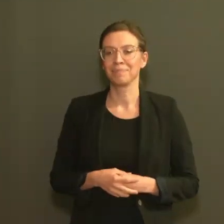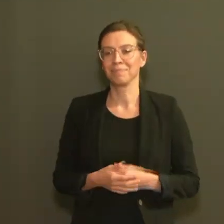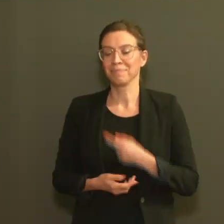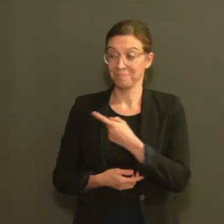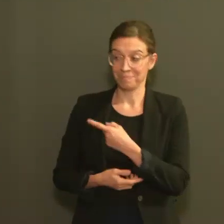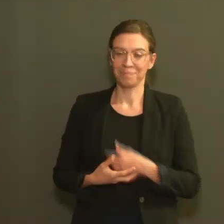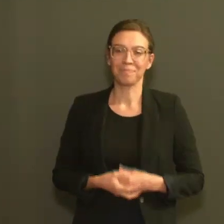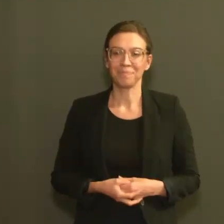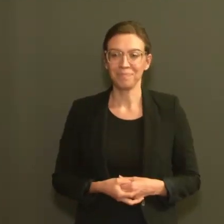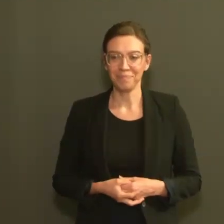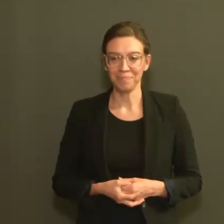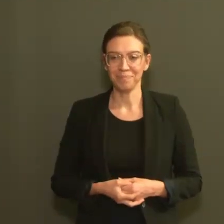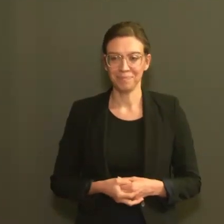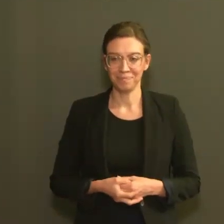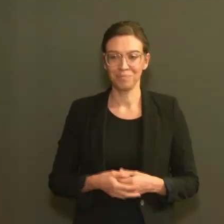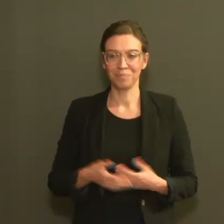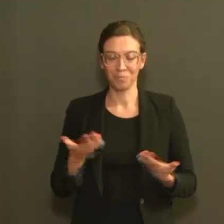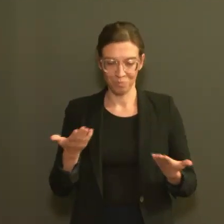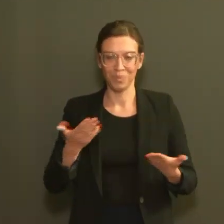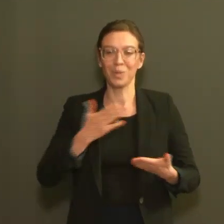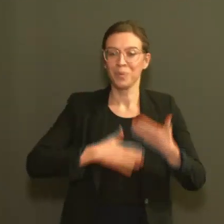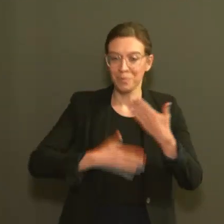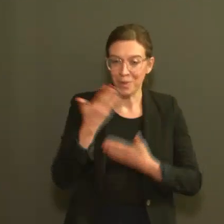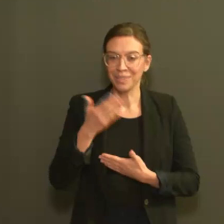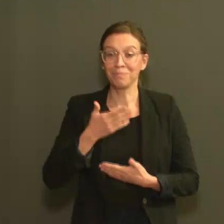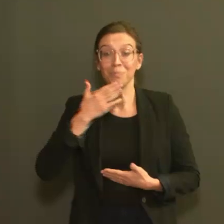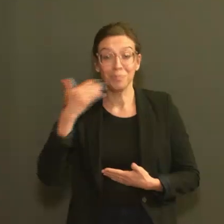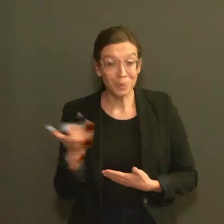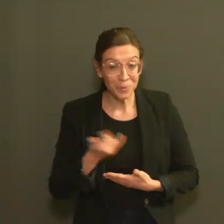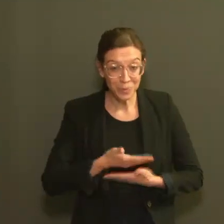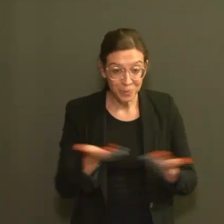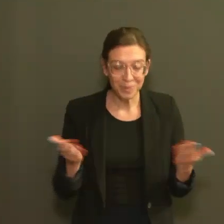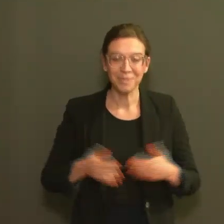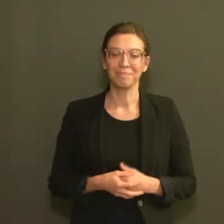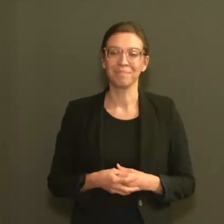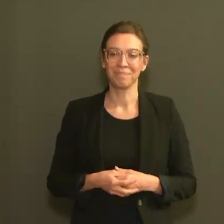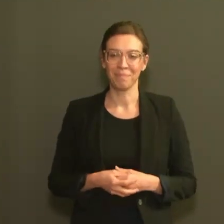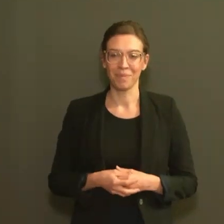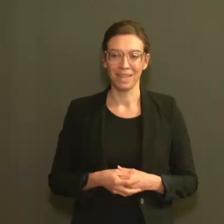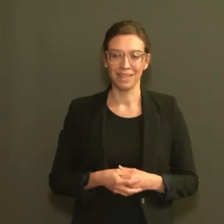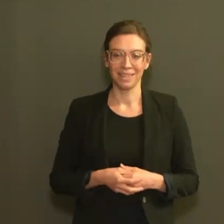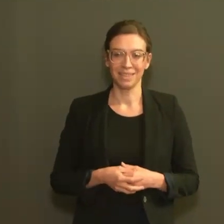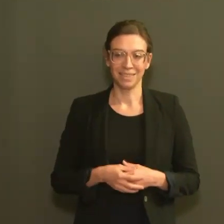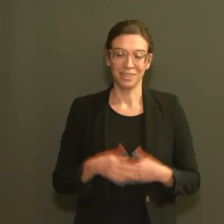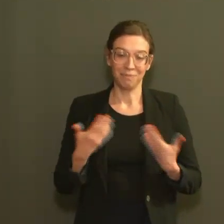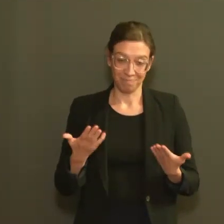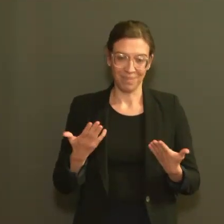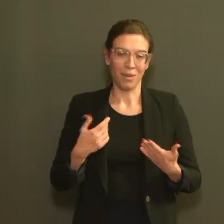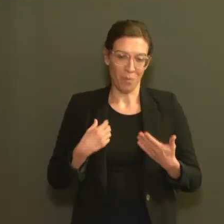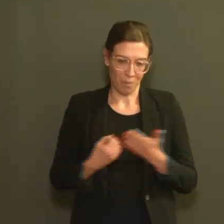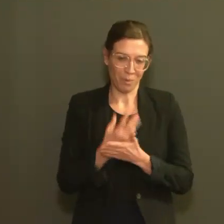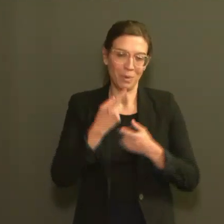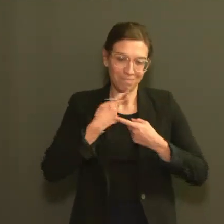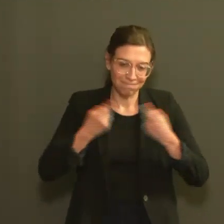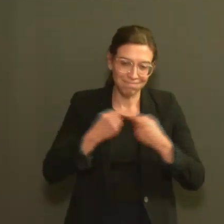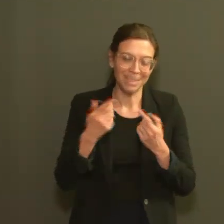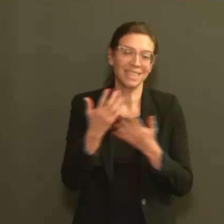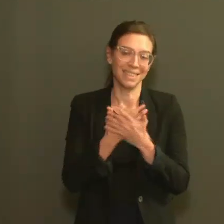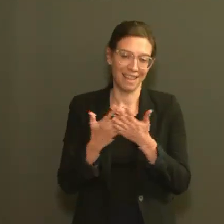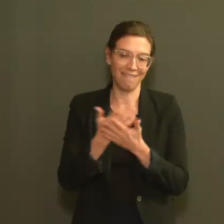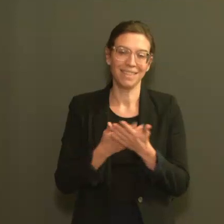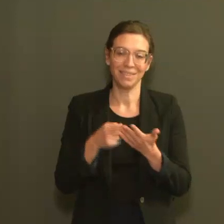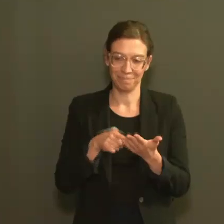Goedemorgen iedereen, bonjour tout le monde. We beginnen met de nieuwe update van de cijfers. Het